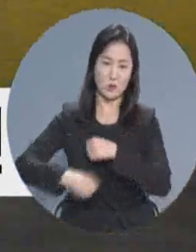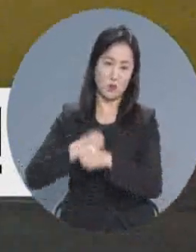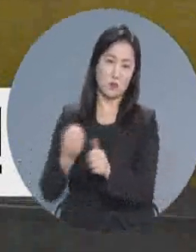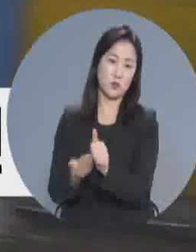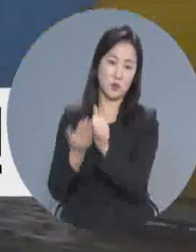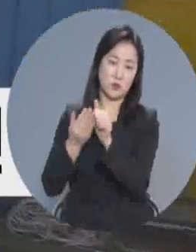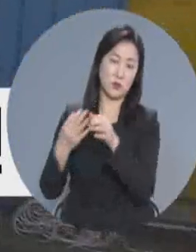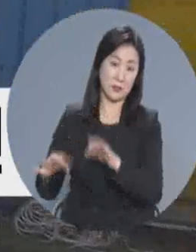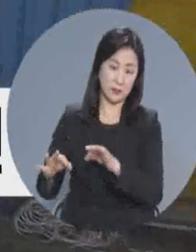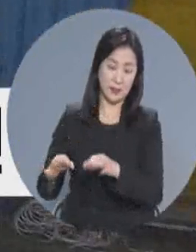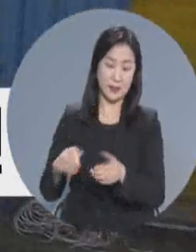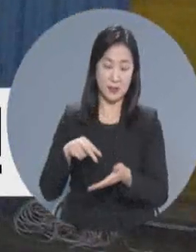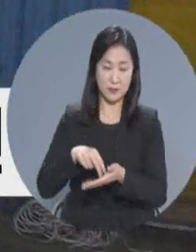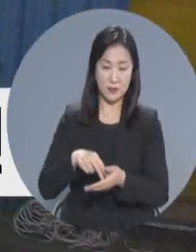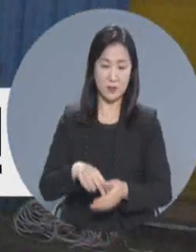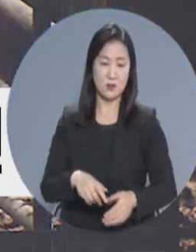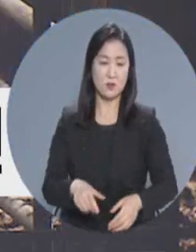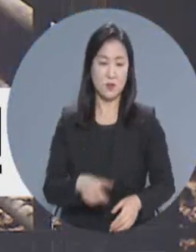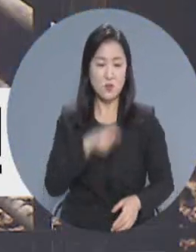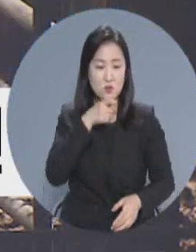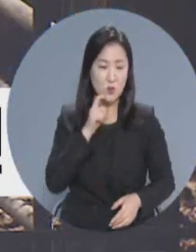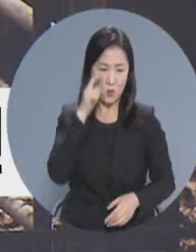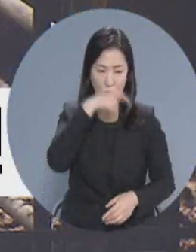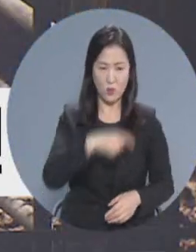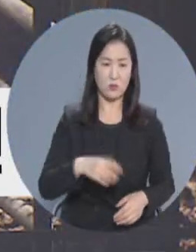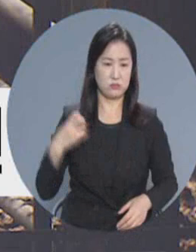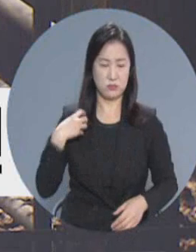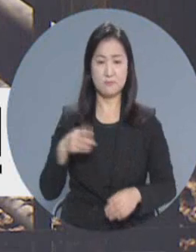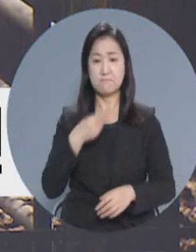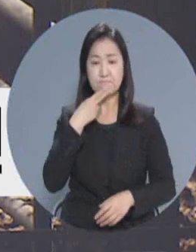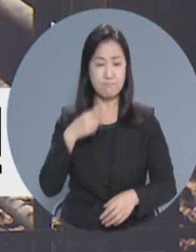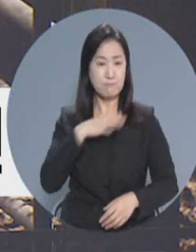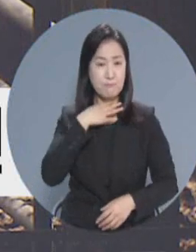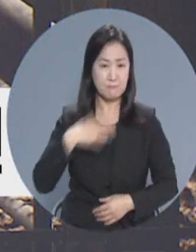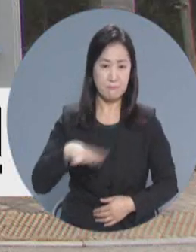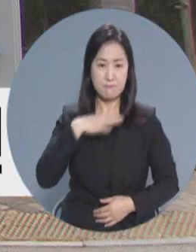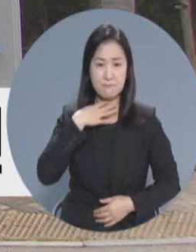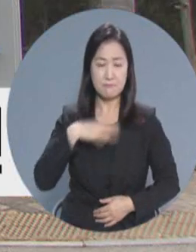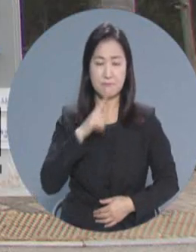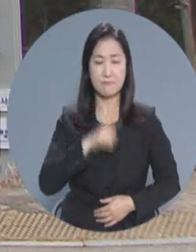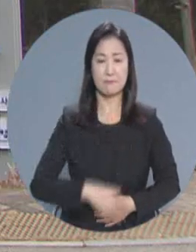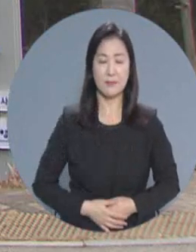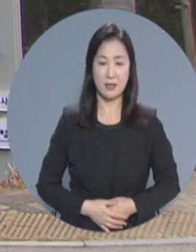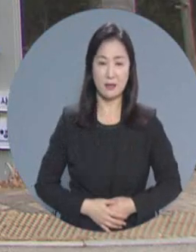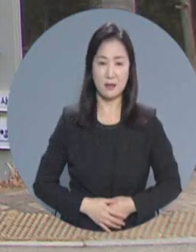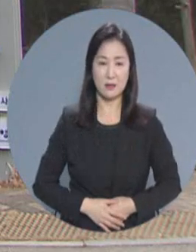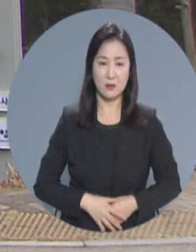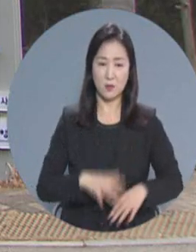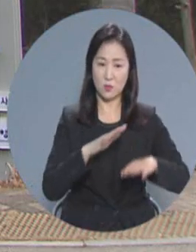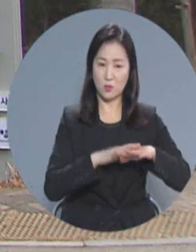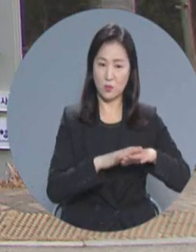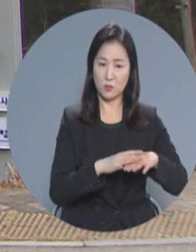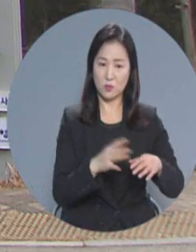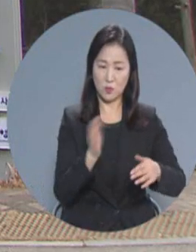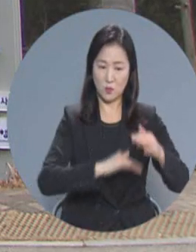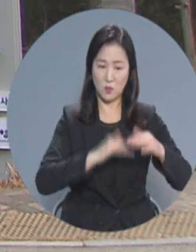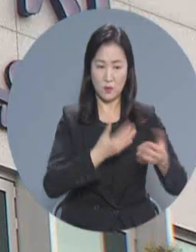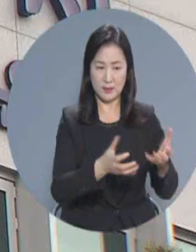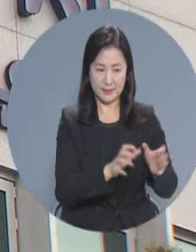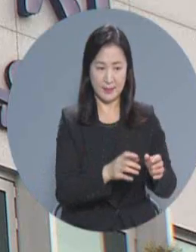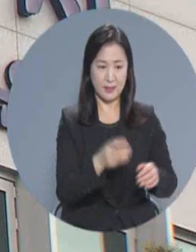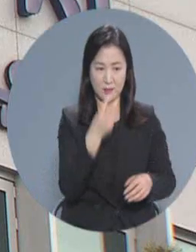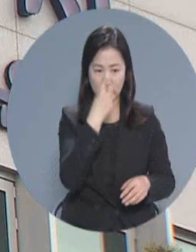축협은 저수지 오염의 책임을 쉽게 인정하지 않고 있습니다. 취재진은 농어촌공사의 수질검사 결과를